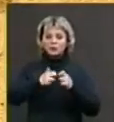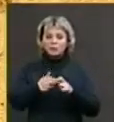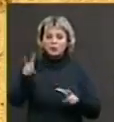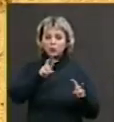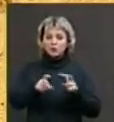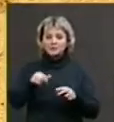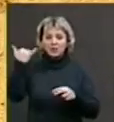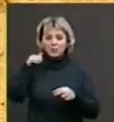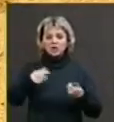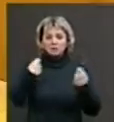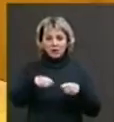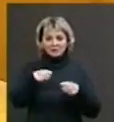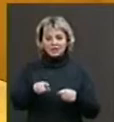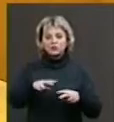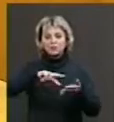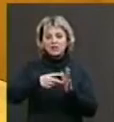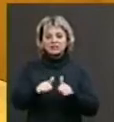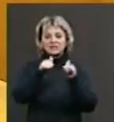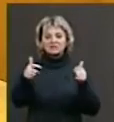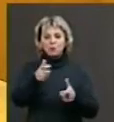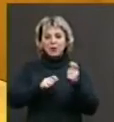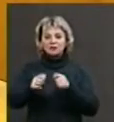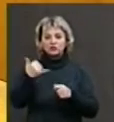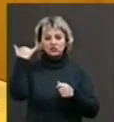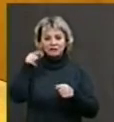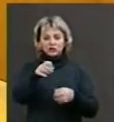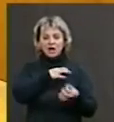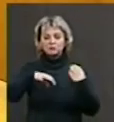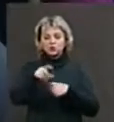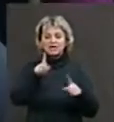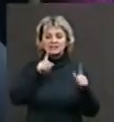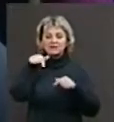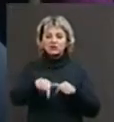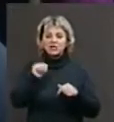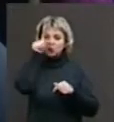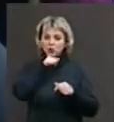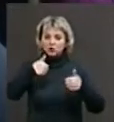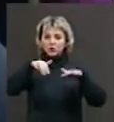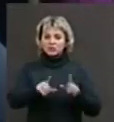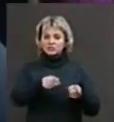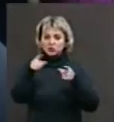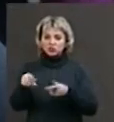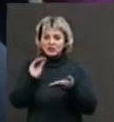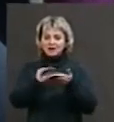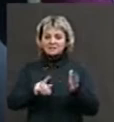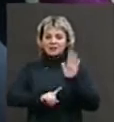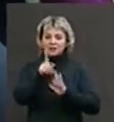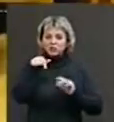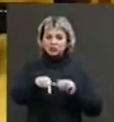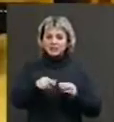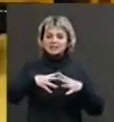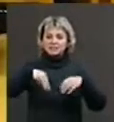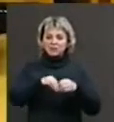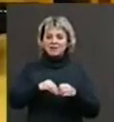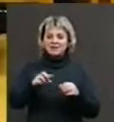поиском молодняка и сбытом. Планы развития молочного животноводства обсуждают на совещании. В этом году решено сместить акцент с начинающих на